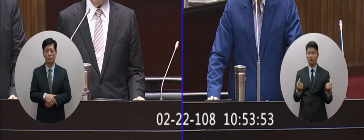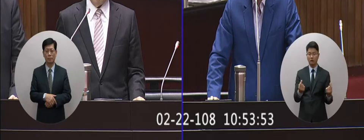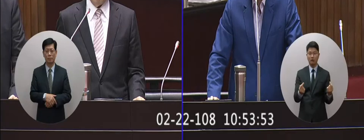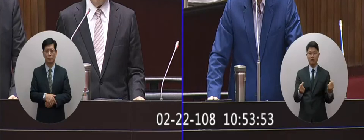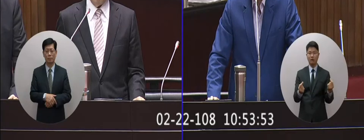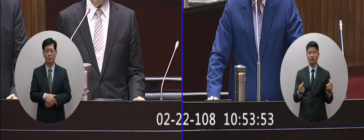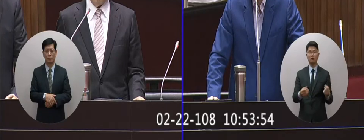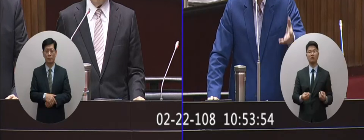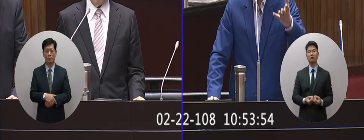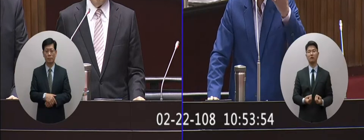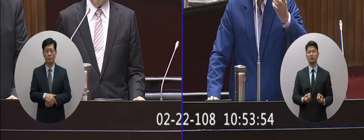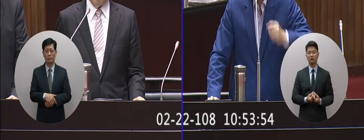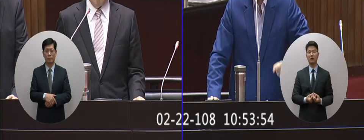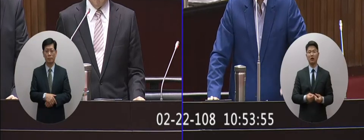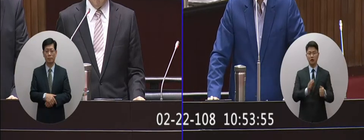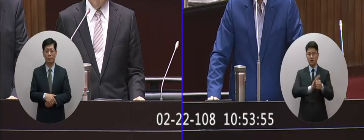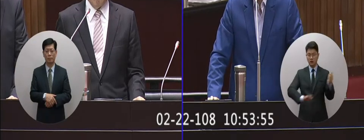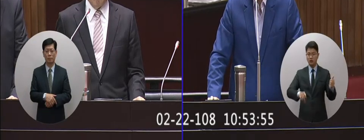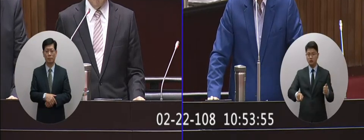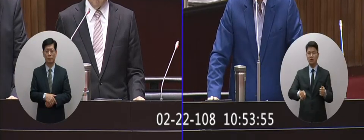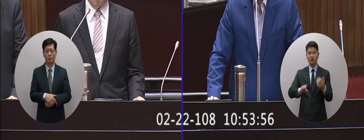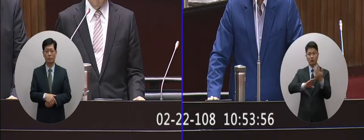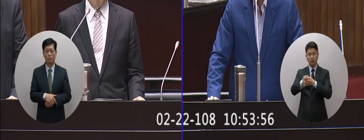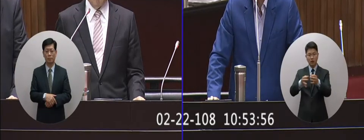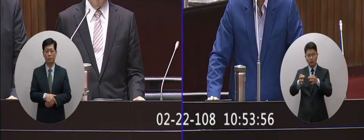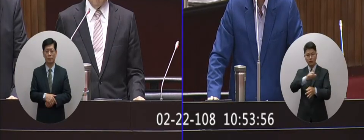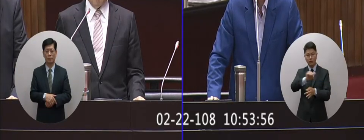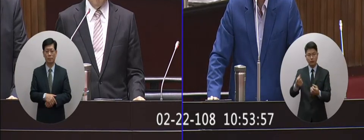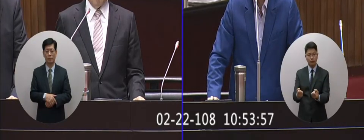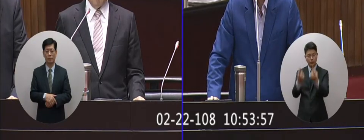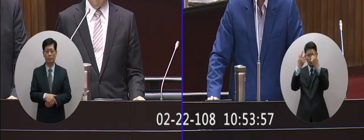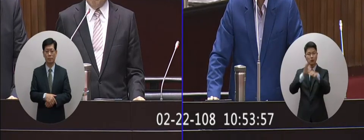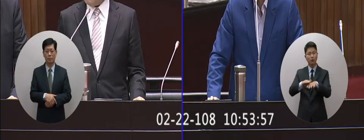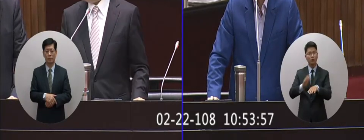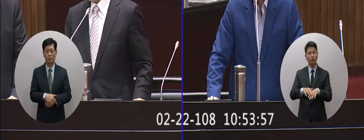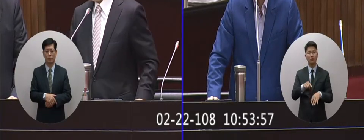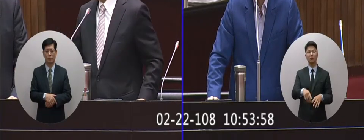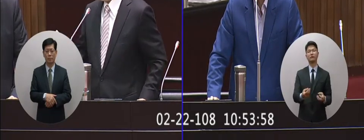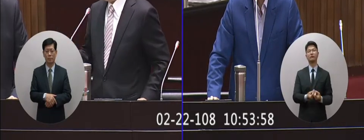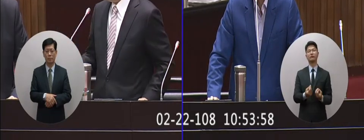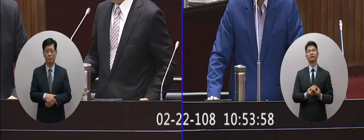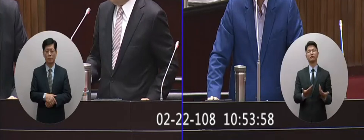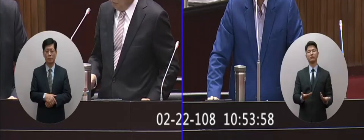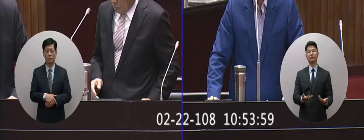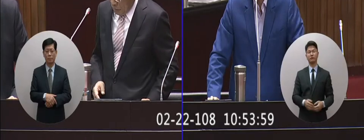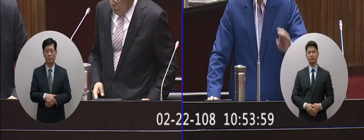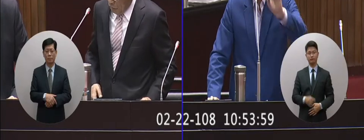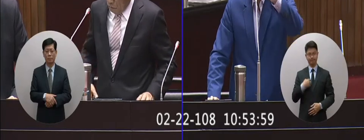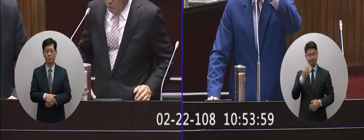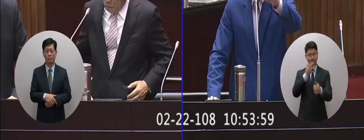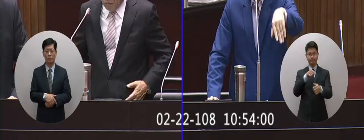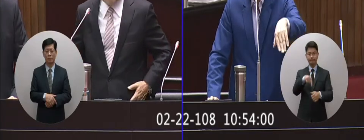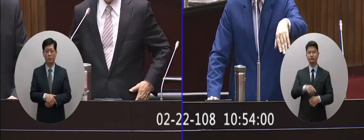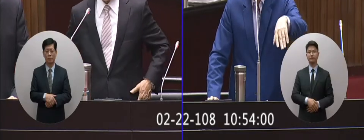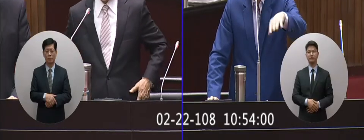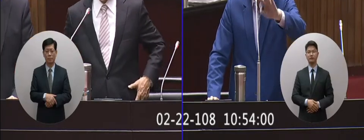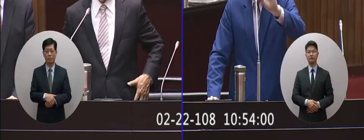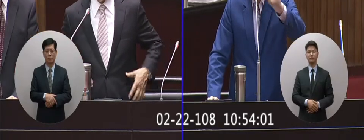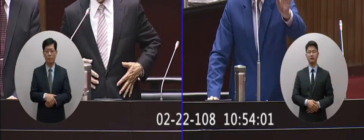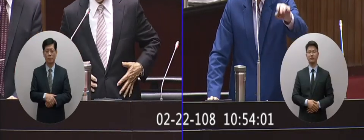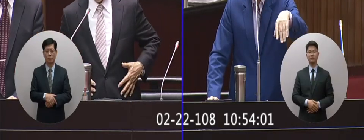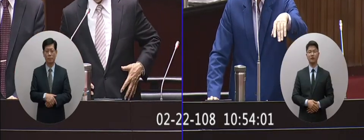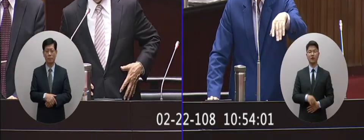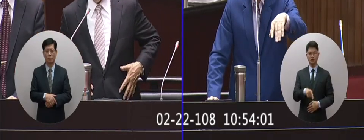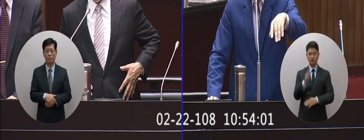造成物价的上涨，你如何因应？ 对，我来 员。 对，再请教。我不要你回答了，这